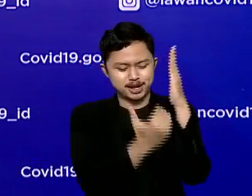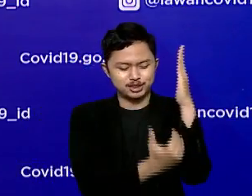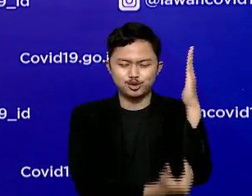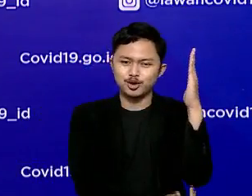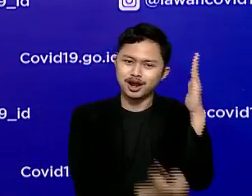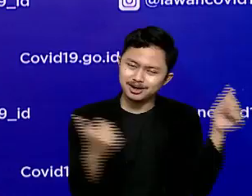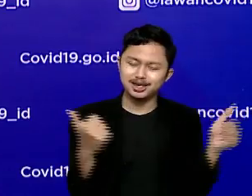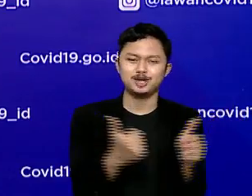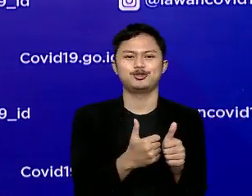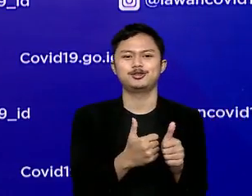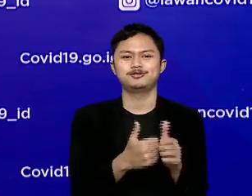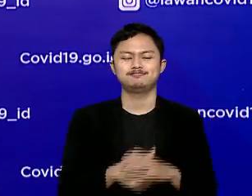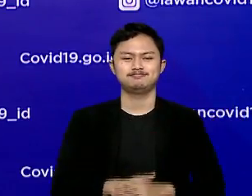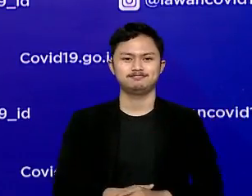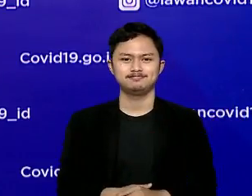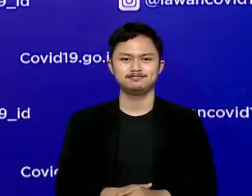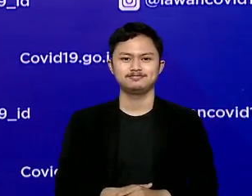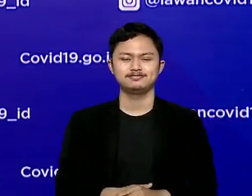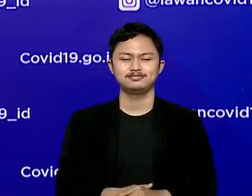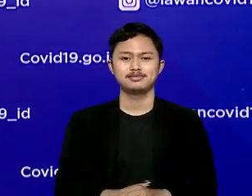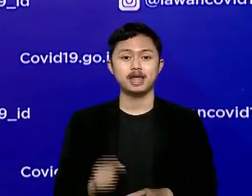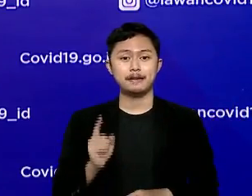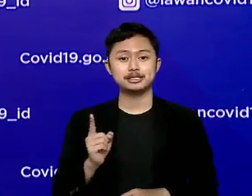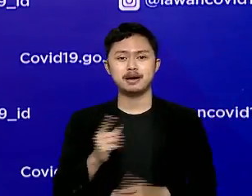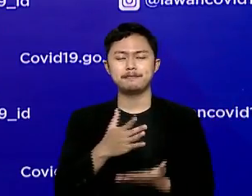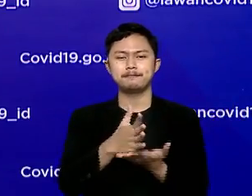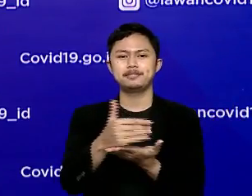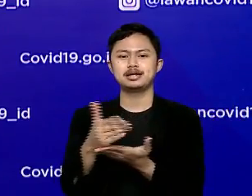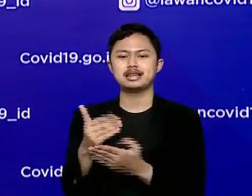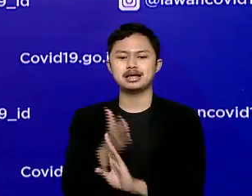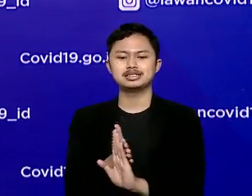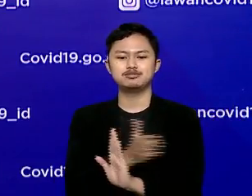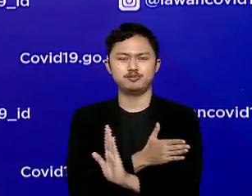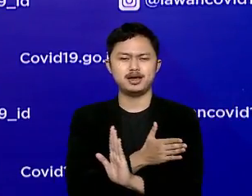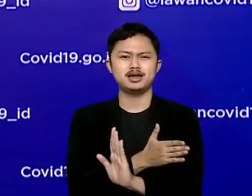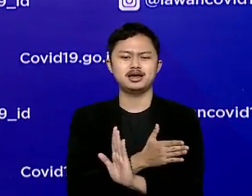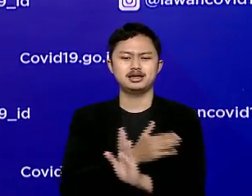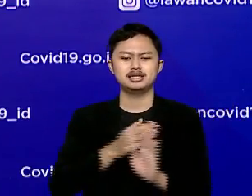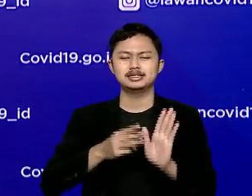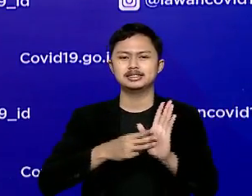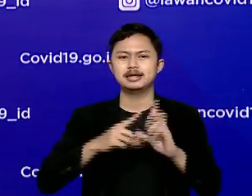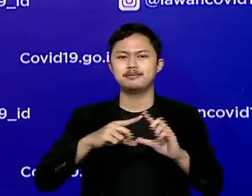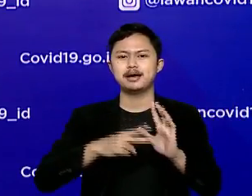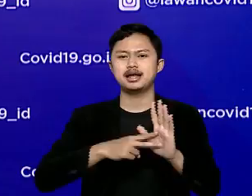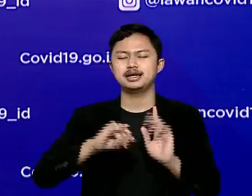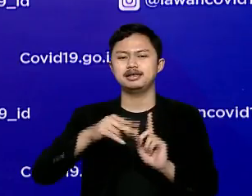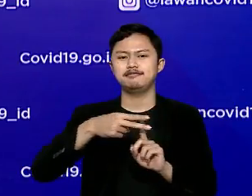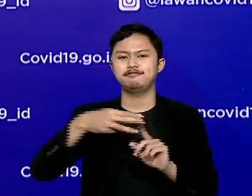yang berlaku. Mengingat berdasarkan data awal, manifestasi